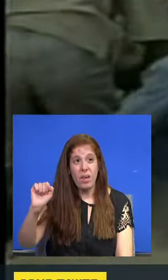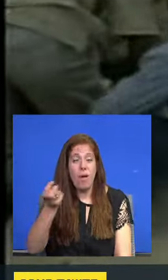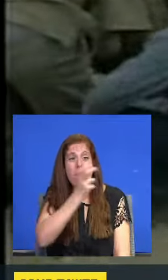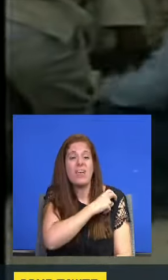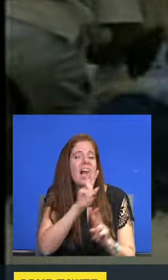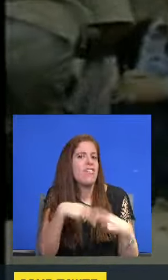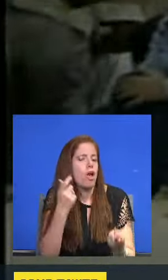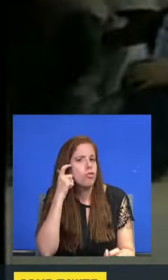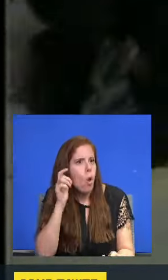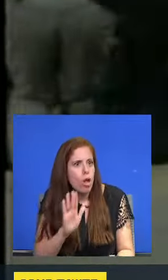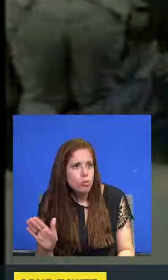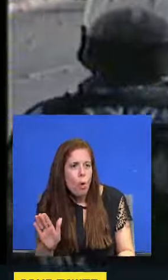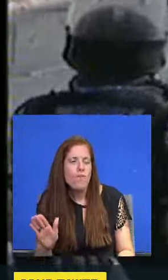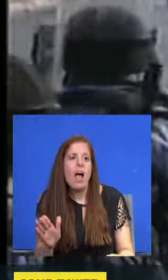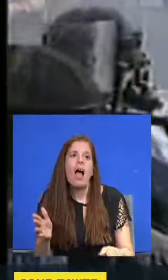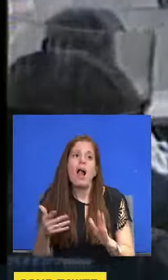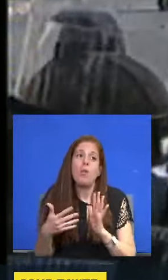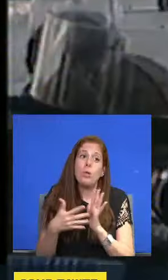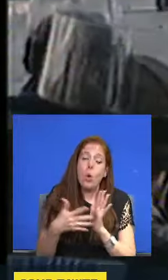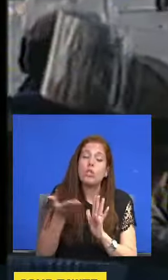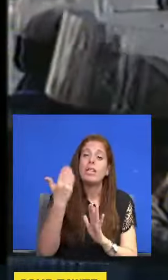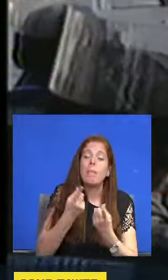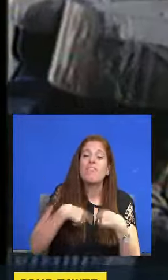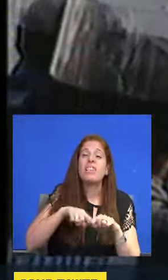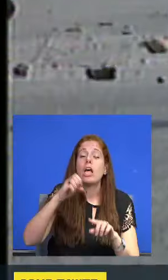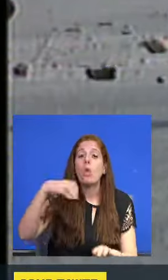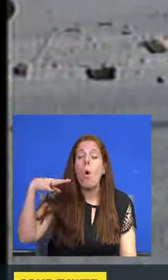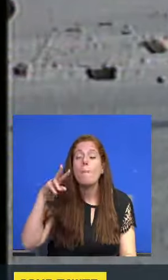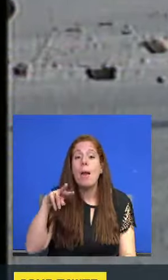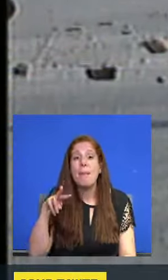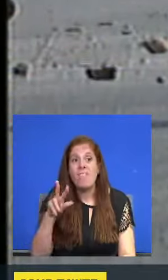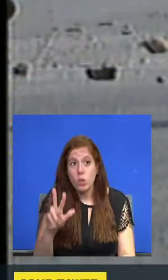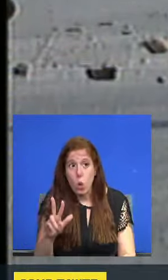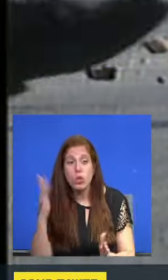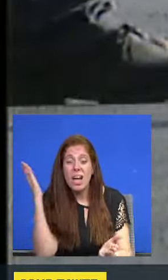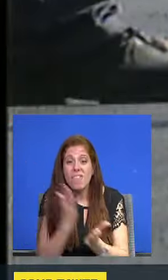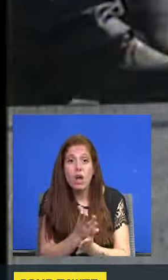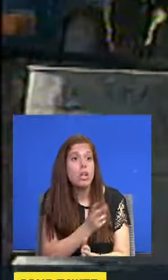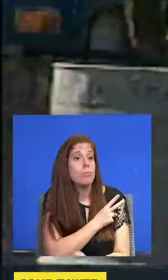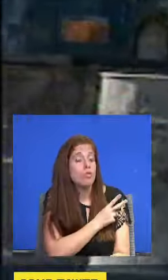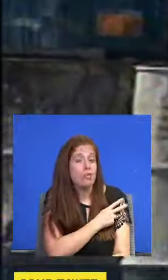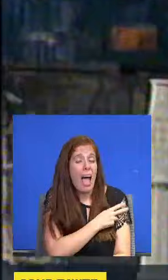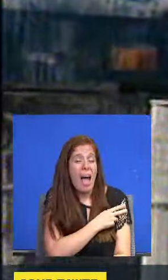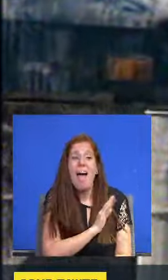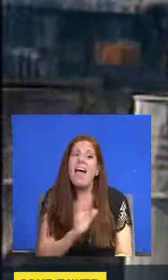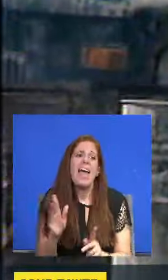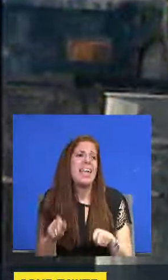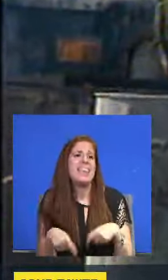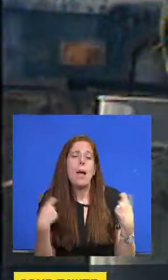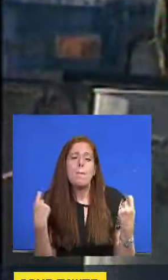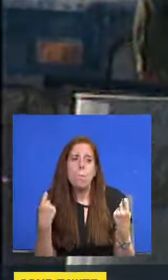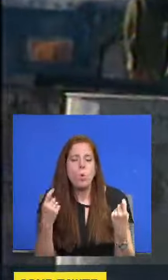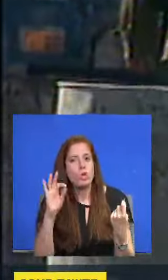עוד ביקורת שהופנתה כלפי הארגון בוועדת אור ב-2003, שקבע כי למשטרה אין תרבות מושרשת דייה של יישום